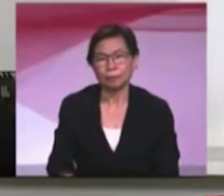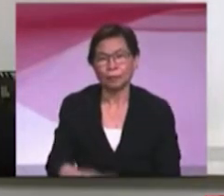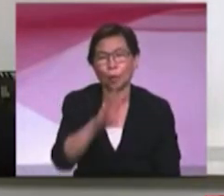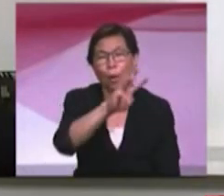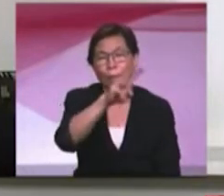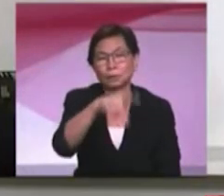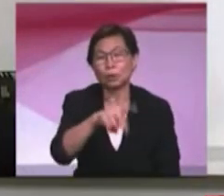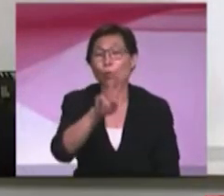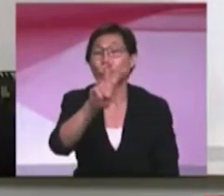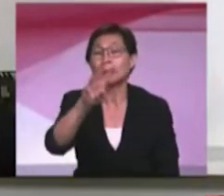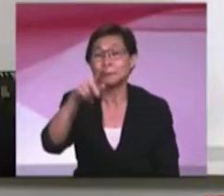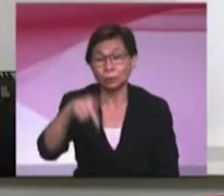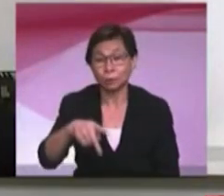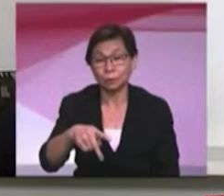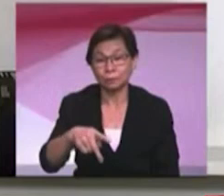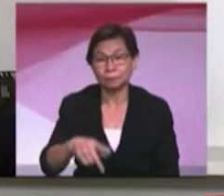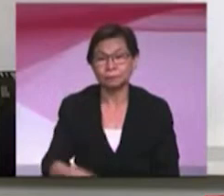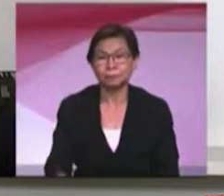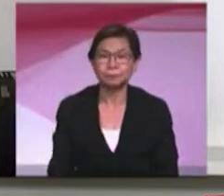Mengenai wilayah persekutuan,